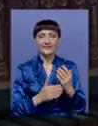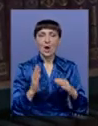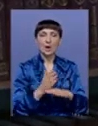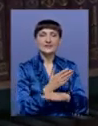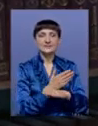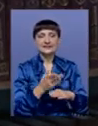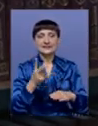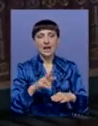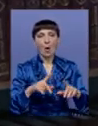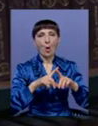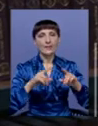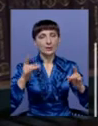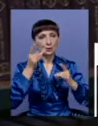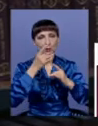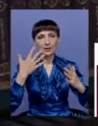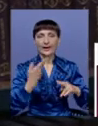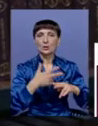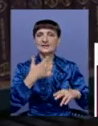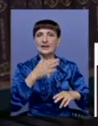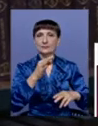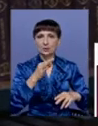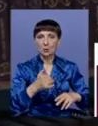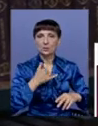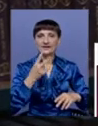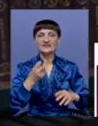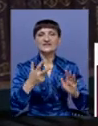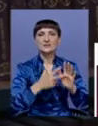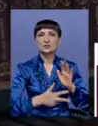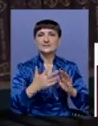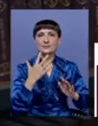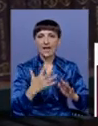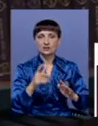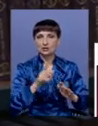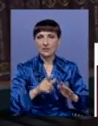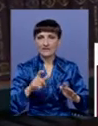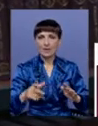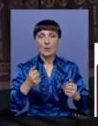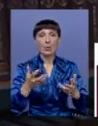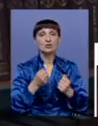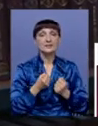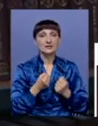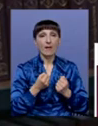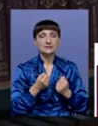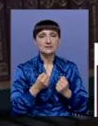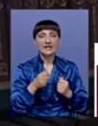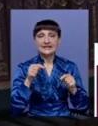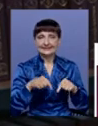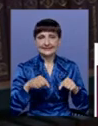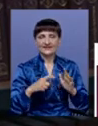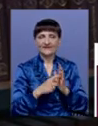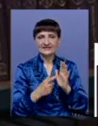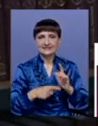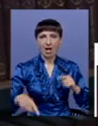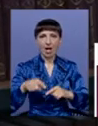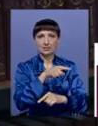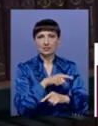для объектов культуры это 50%. Значит, у нас 285 человек мы можем принимать одновременно здесь, в залах